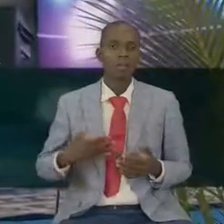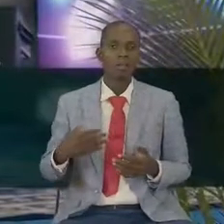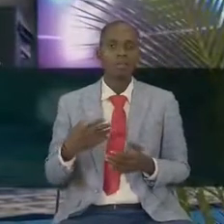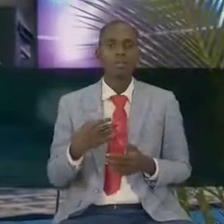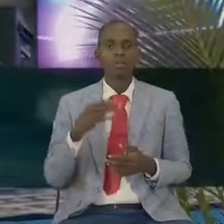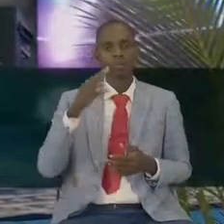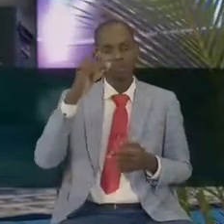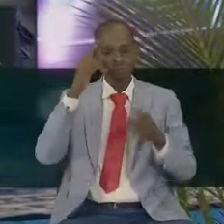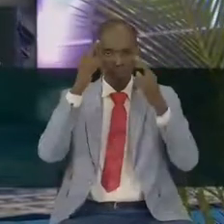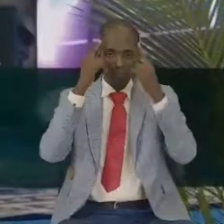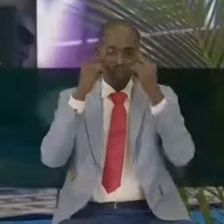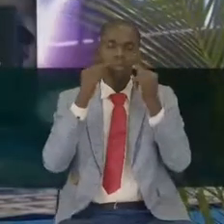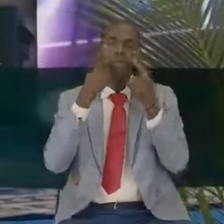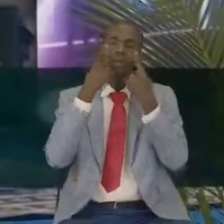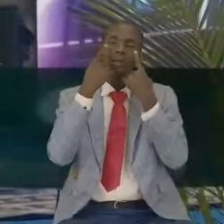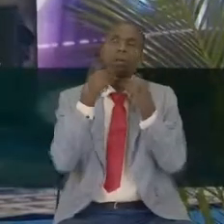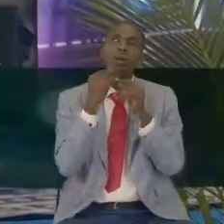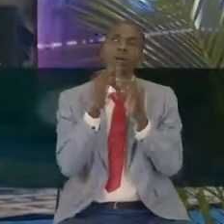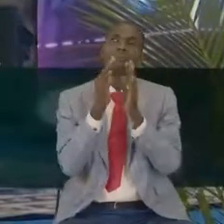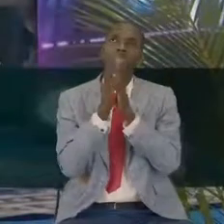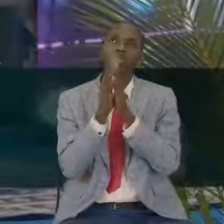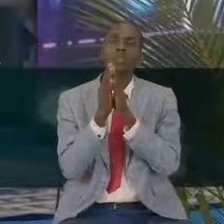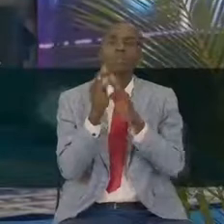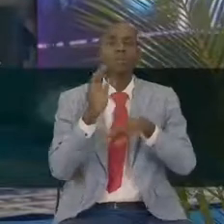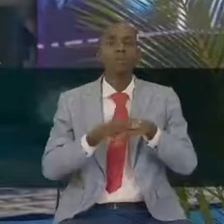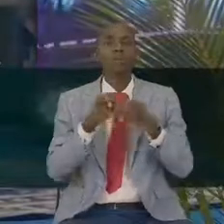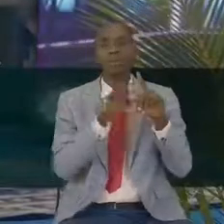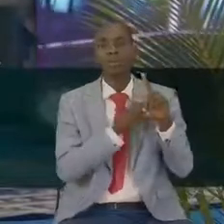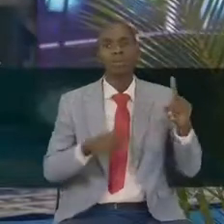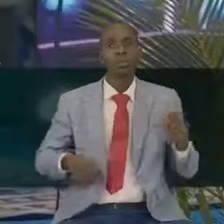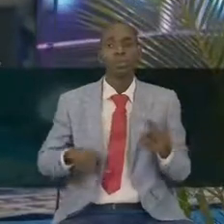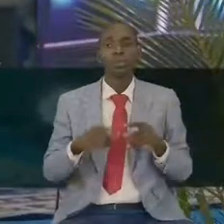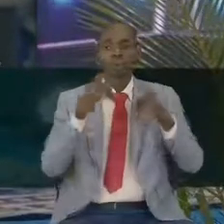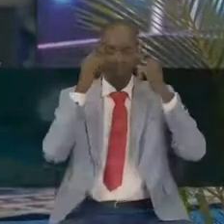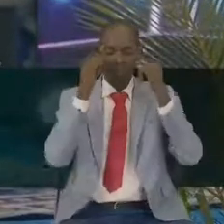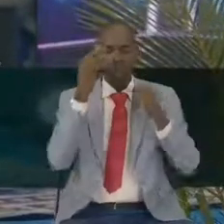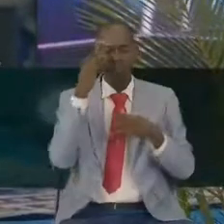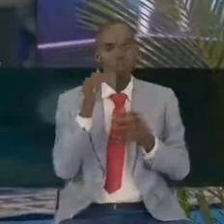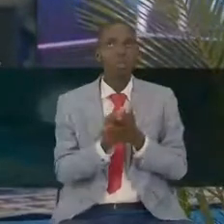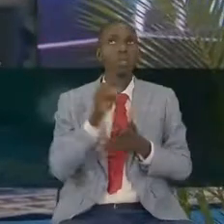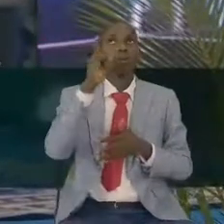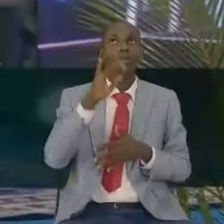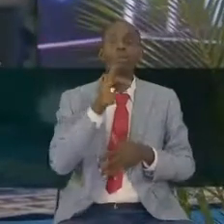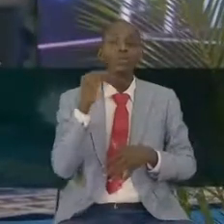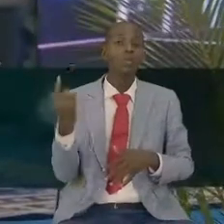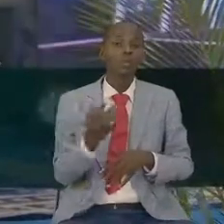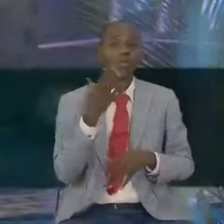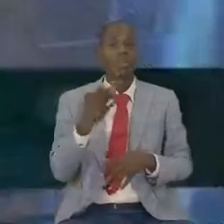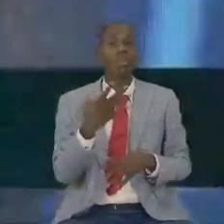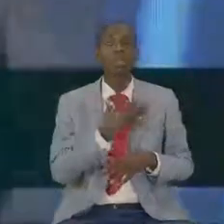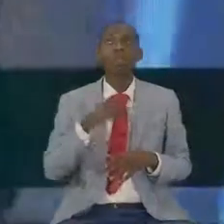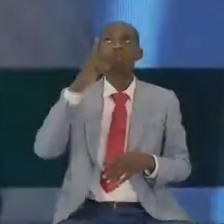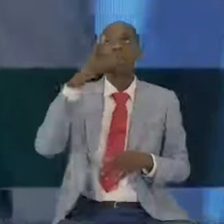Il cria à l'Éternel. Il savait que Dieu est toujours là. Dieu dit, je ne te délaisserai point,